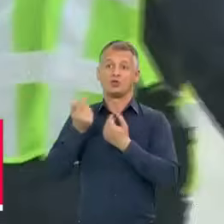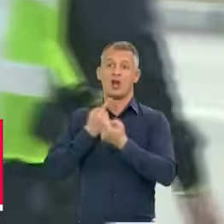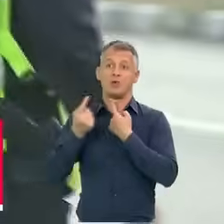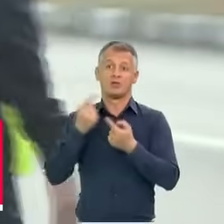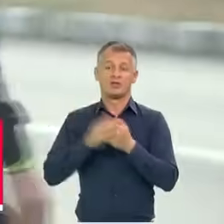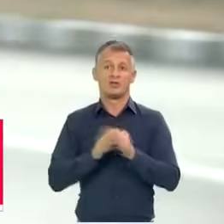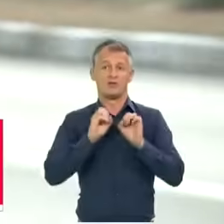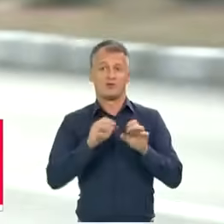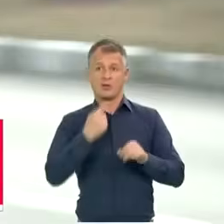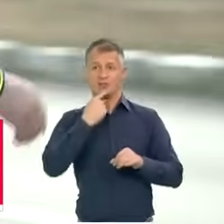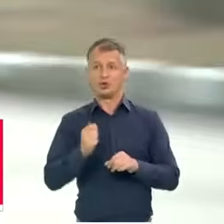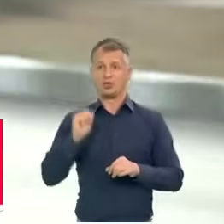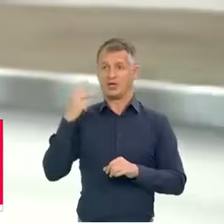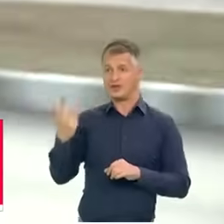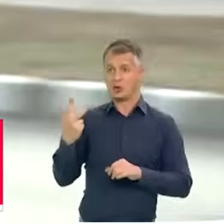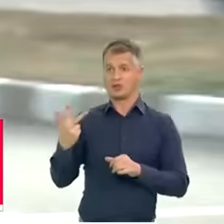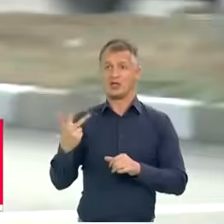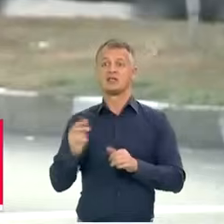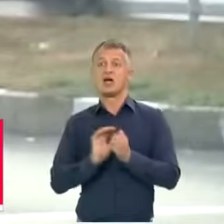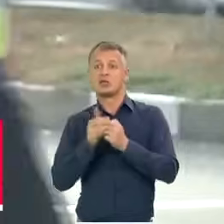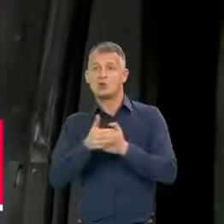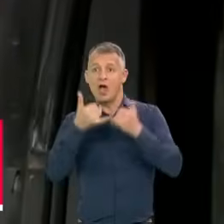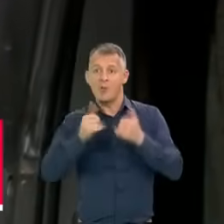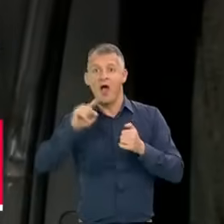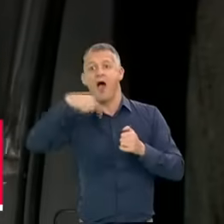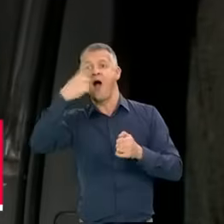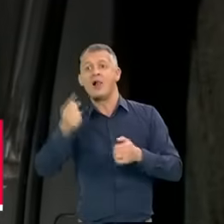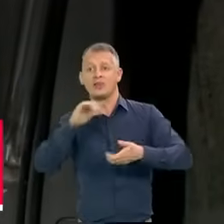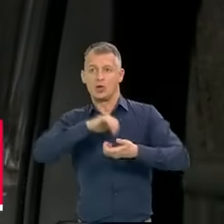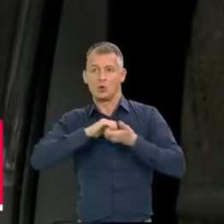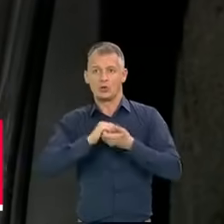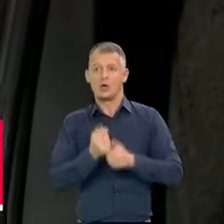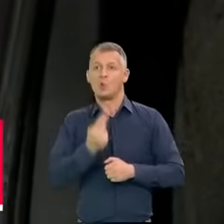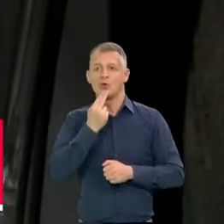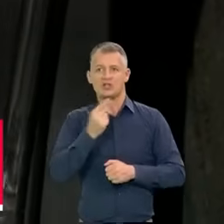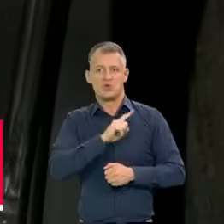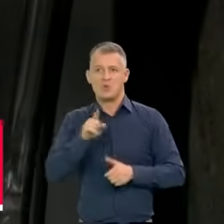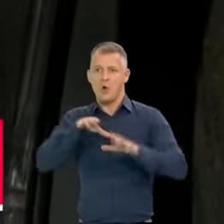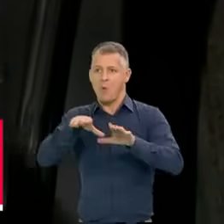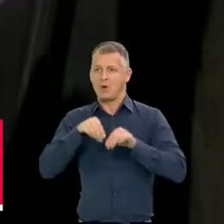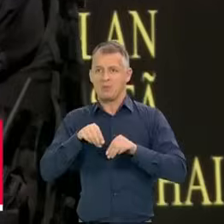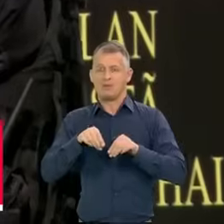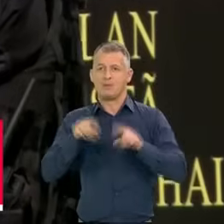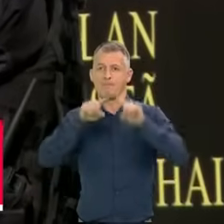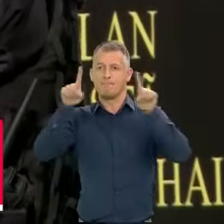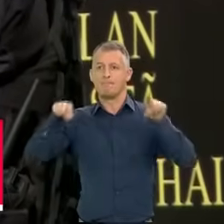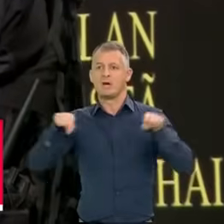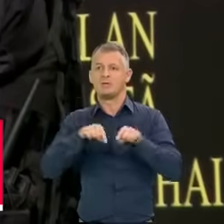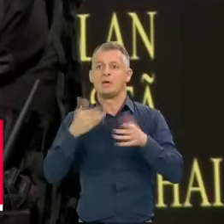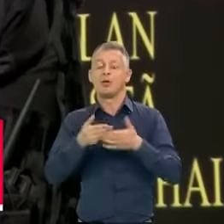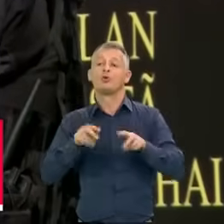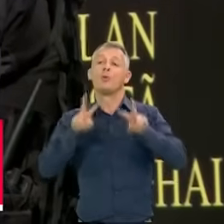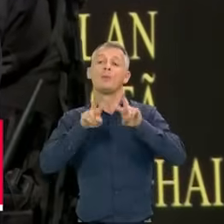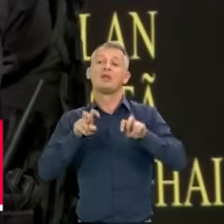anchetă spun că cei trei s ar ascunde în acest moment pe la alte rude însă Polițiștii nu au primit mandat de percheziție pentru a verifica